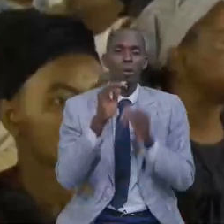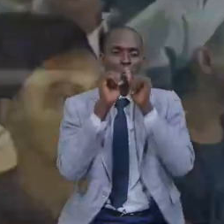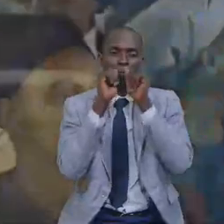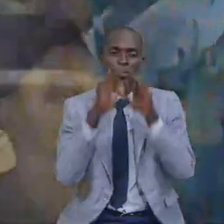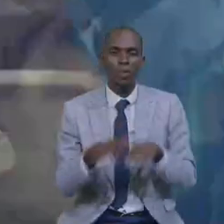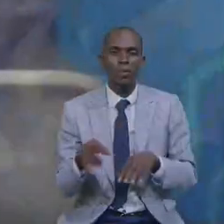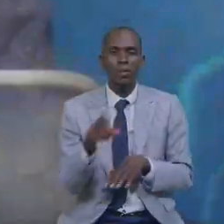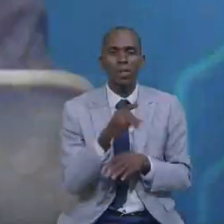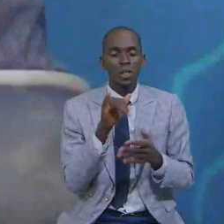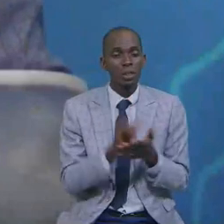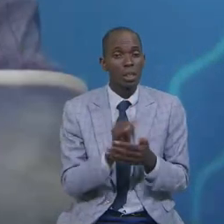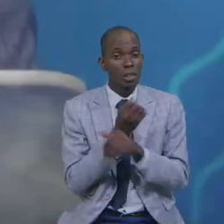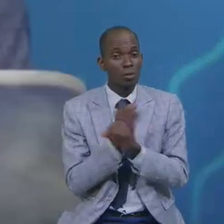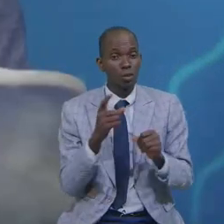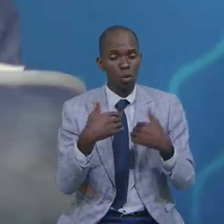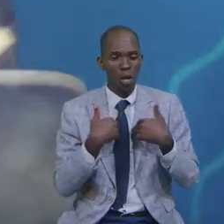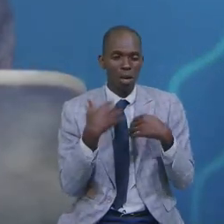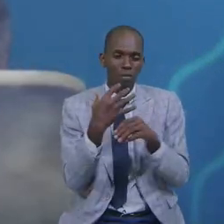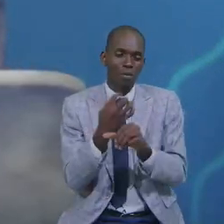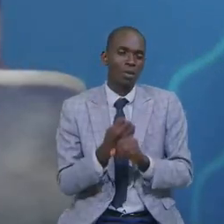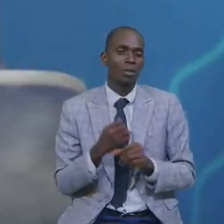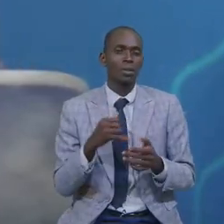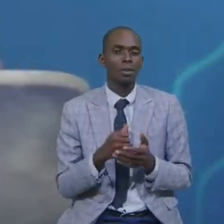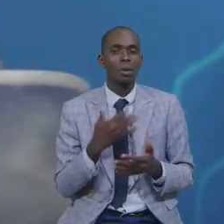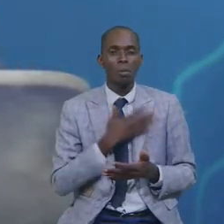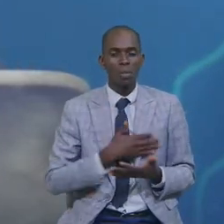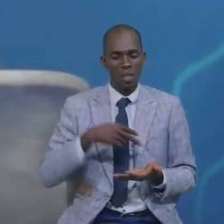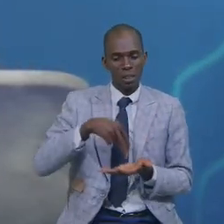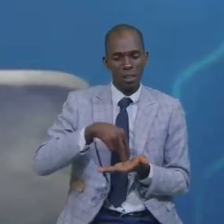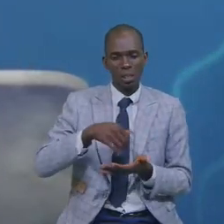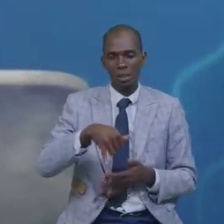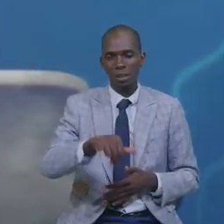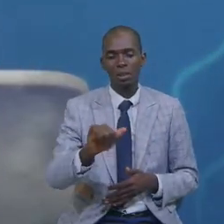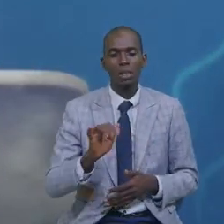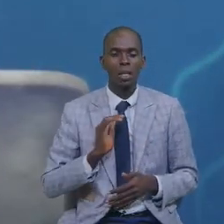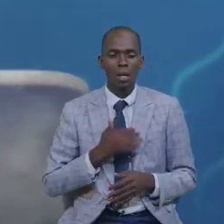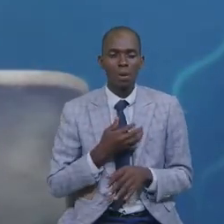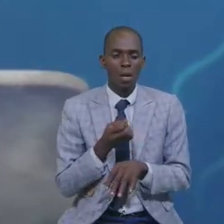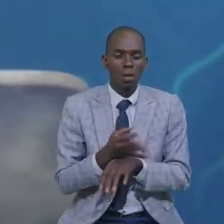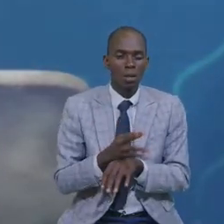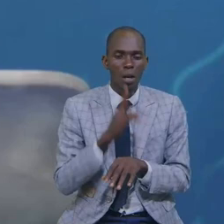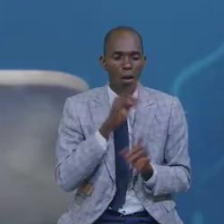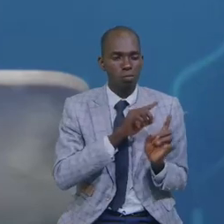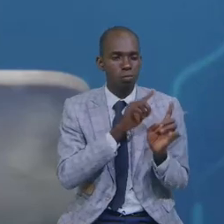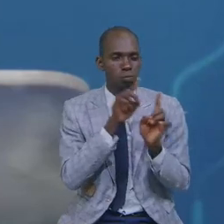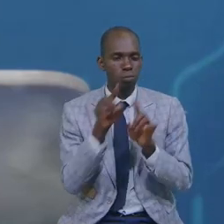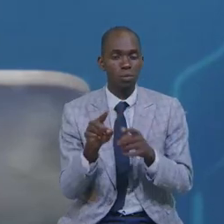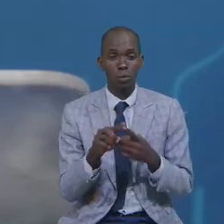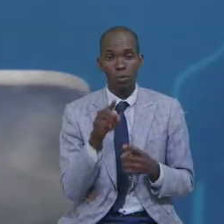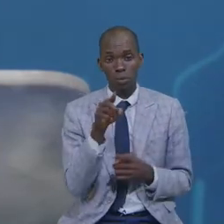que Dieu te bénisse salut tu l'as eu toujours debout nos conseillers viendront vers toi